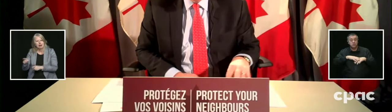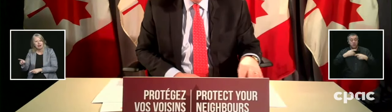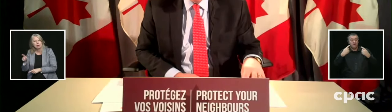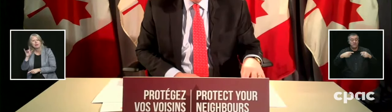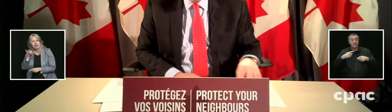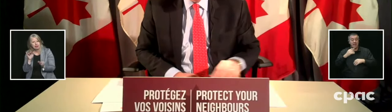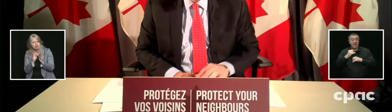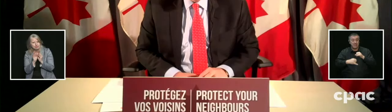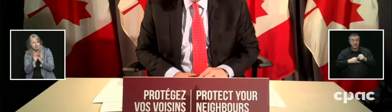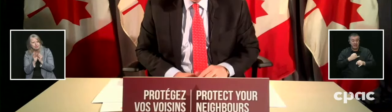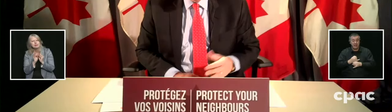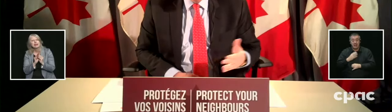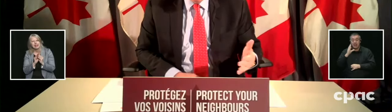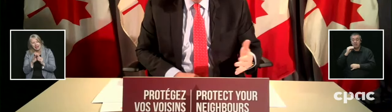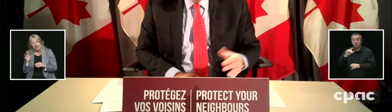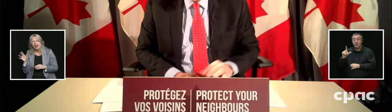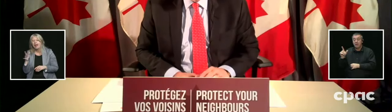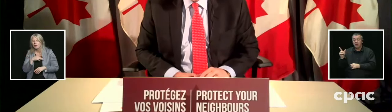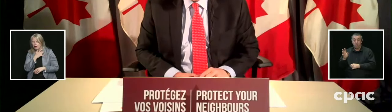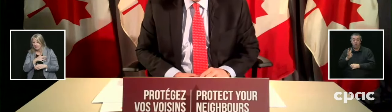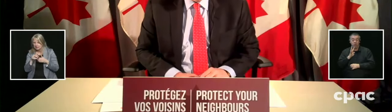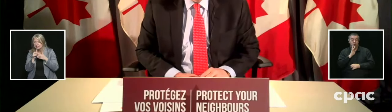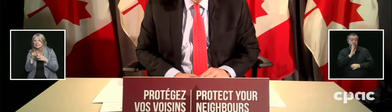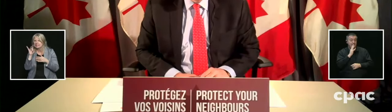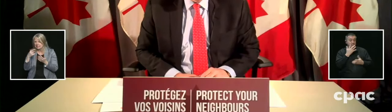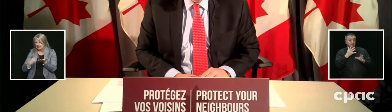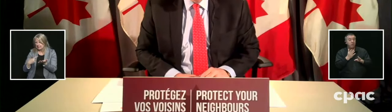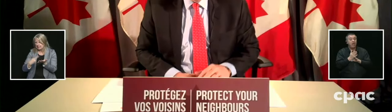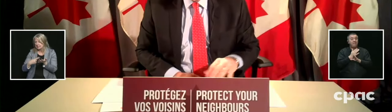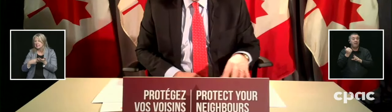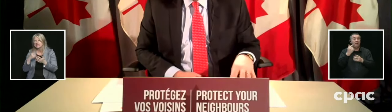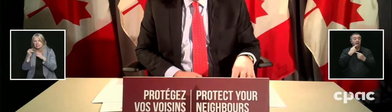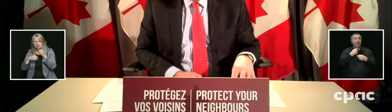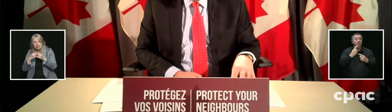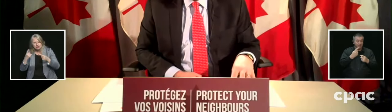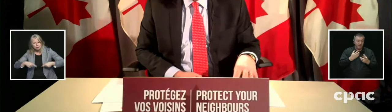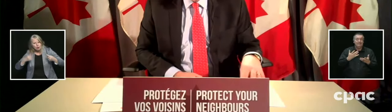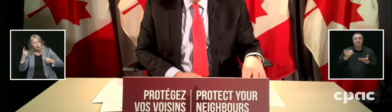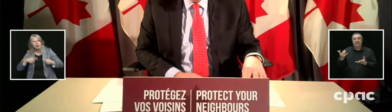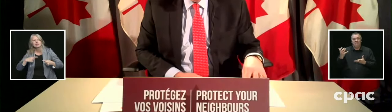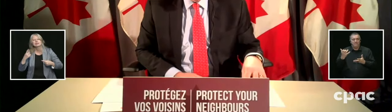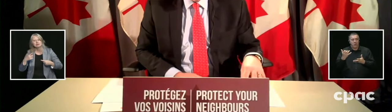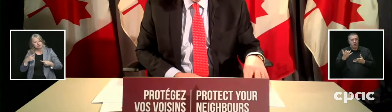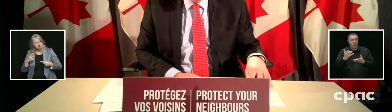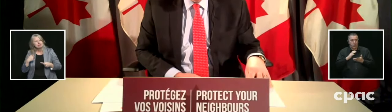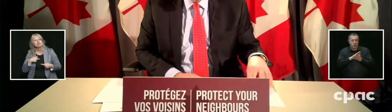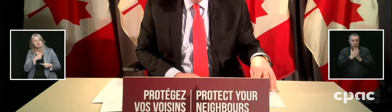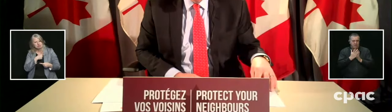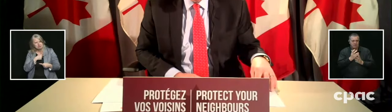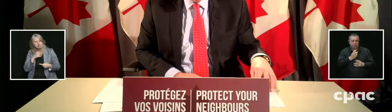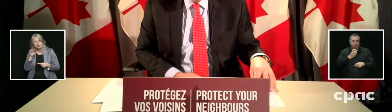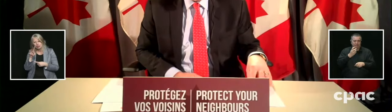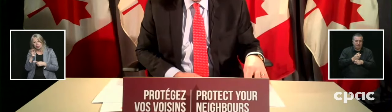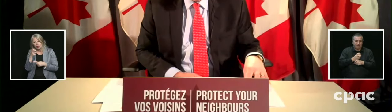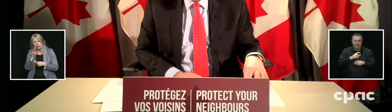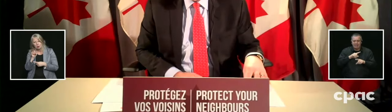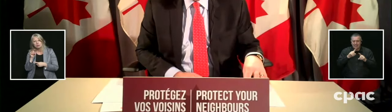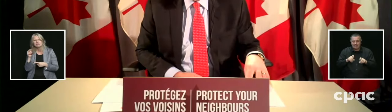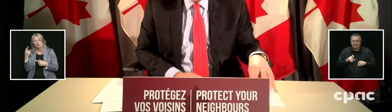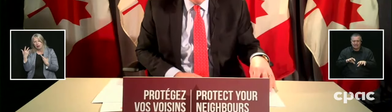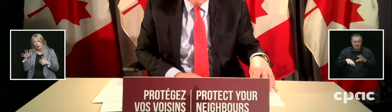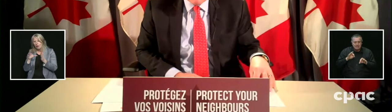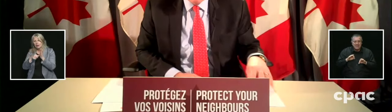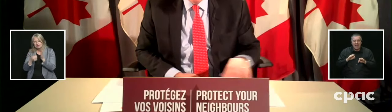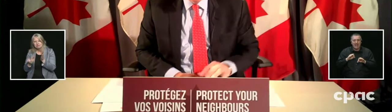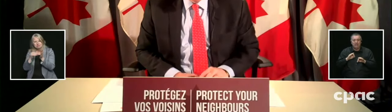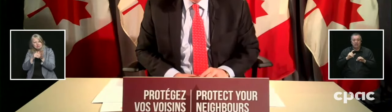Monsieur Legault a répété qu'est-ce qu'il a dit publiquement, c'est qu'il souhaitait avoir des mesures de renforcement des tests de dépistage, par exemple,